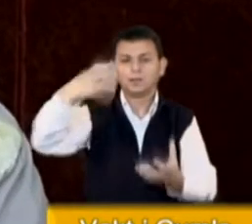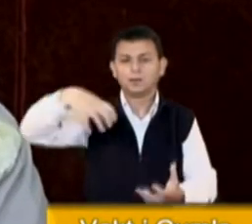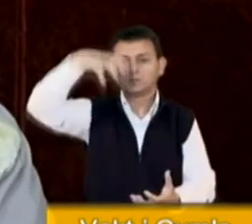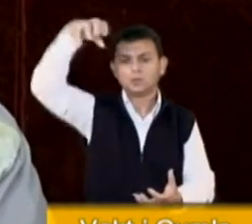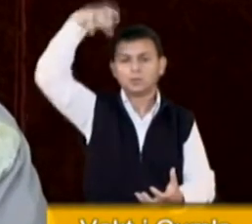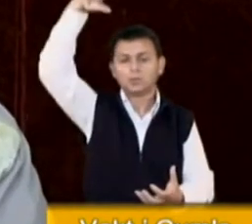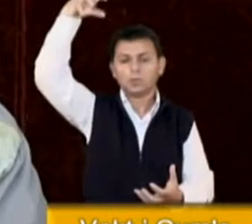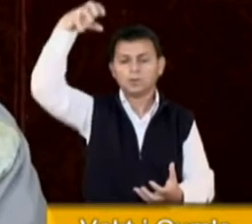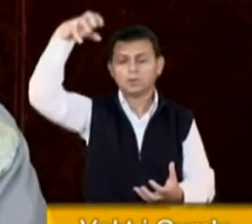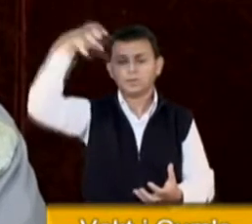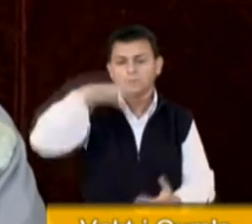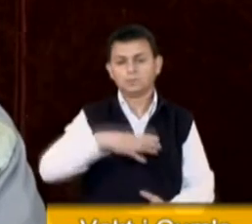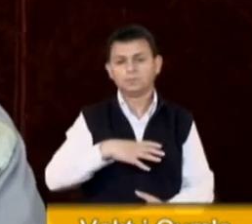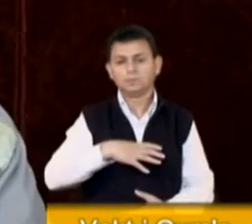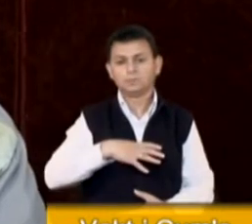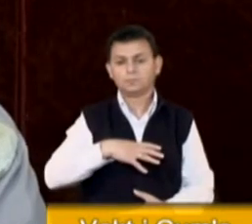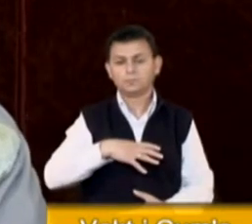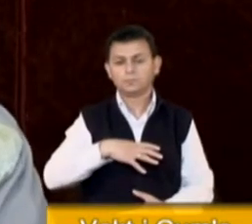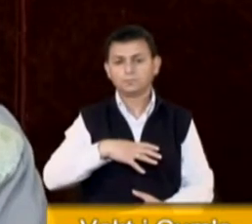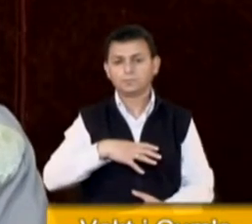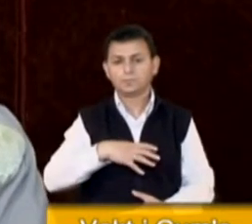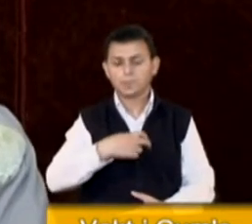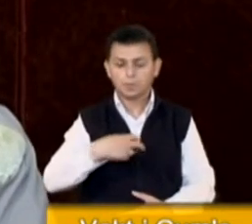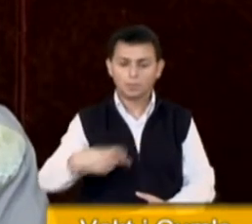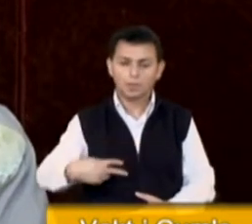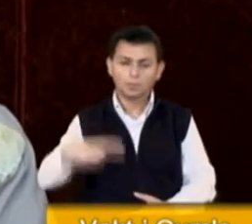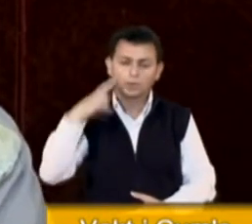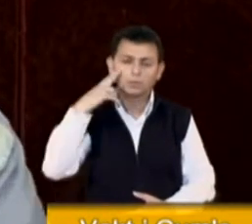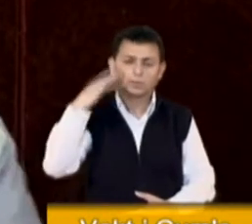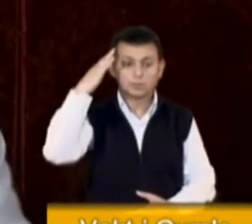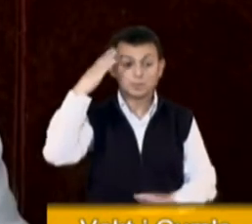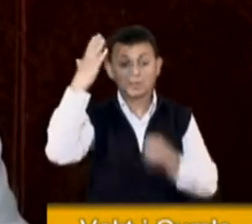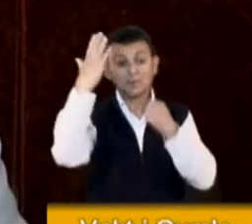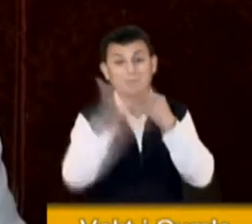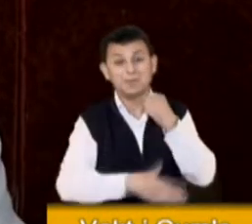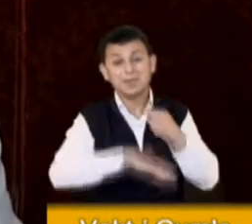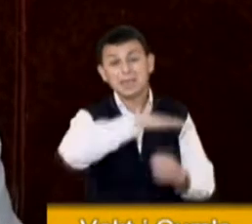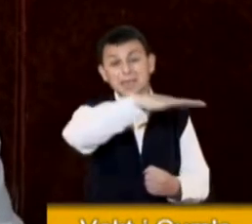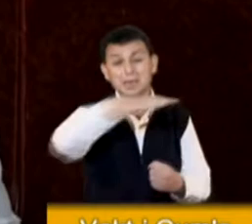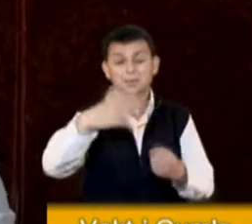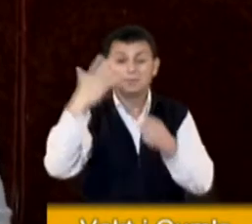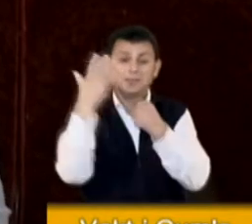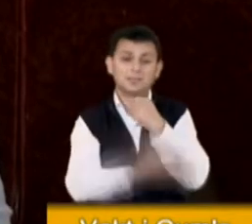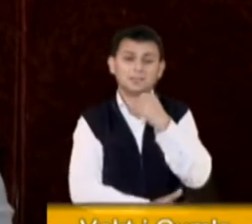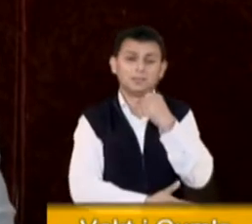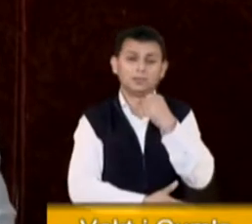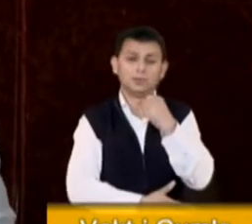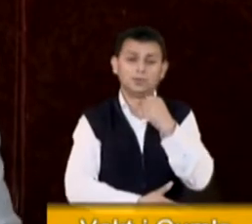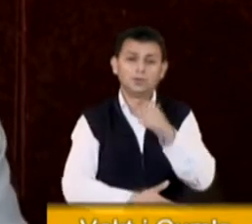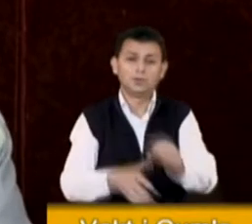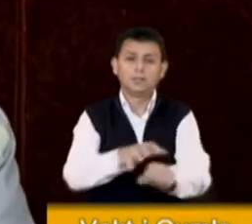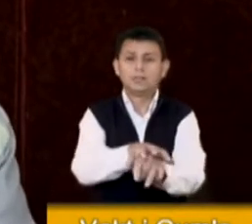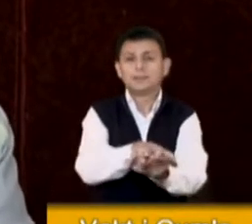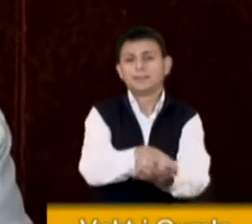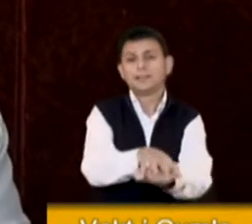Evet, Efendimiz Aleyhisselatü Vesselam'ın yasaklamış olduğu bir takım şeyler, kaplumbağa